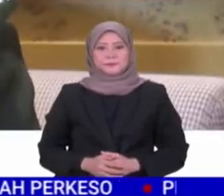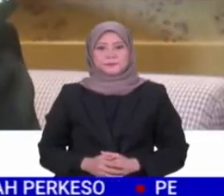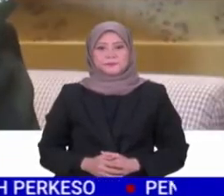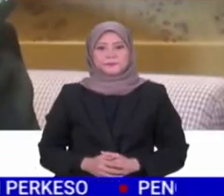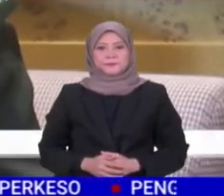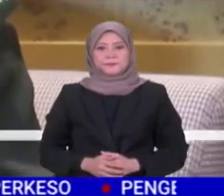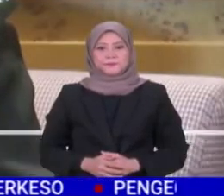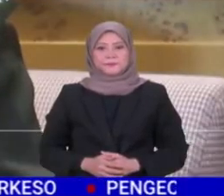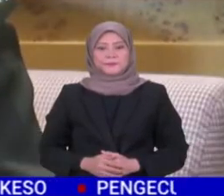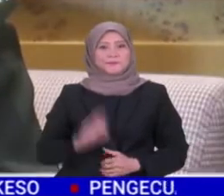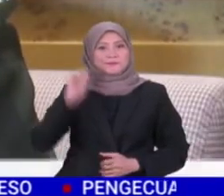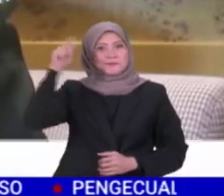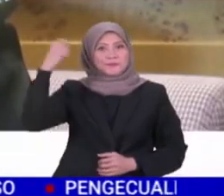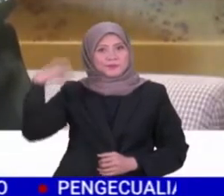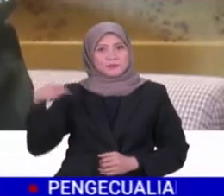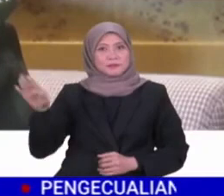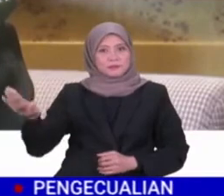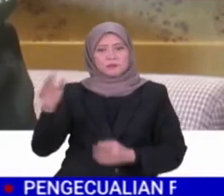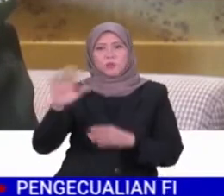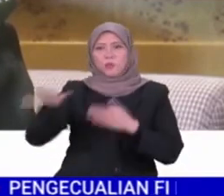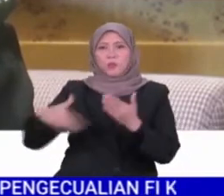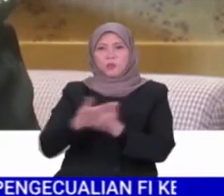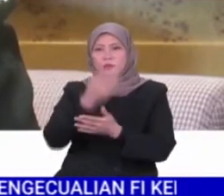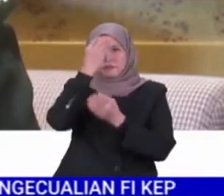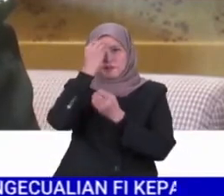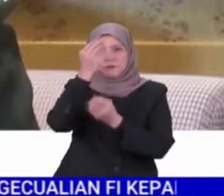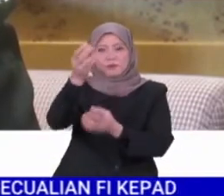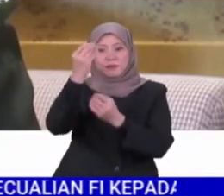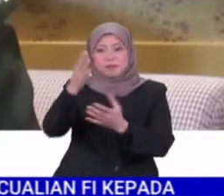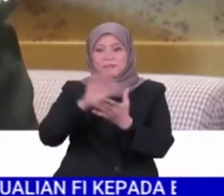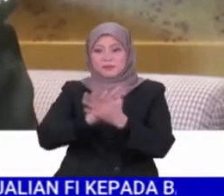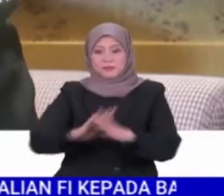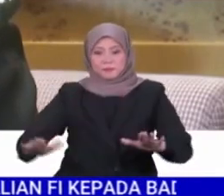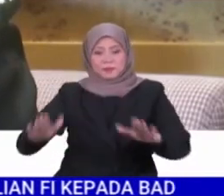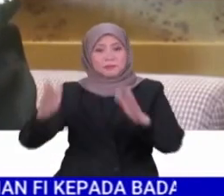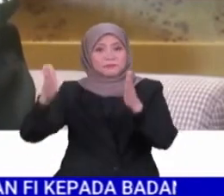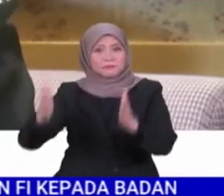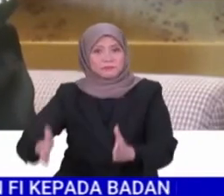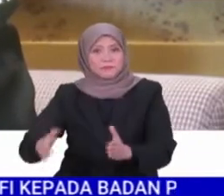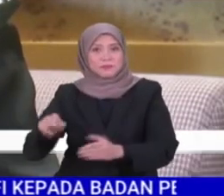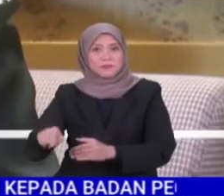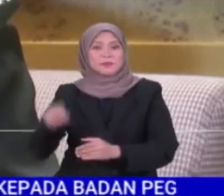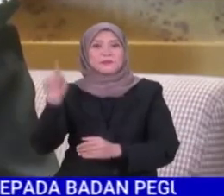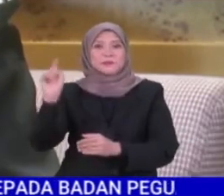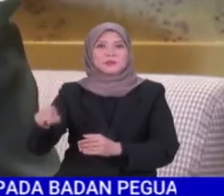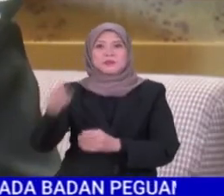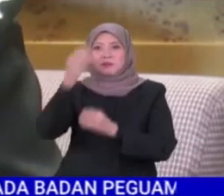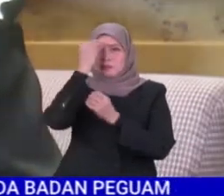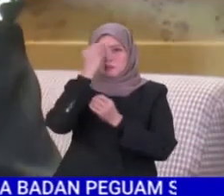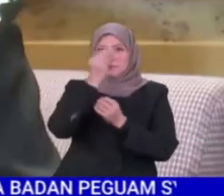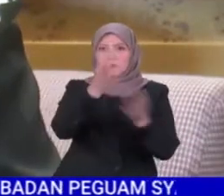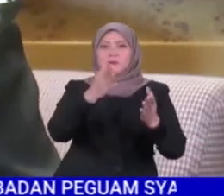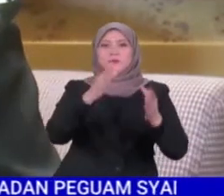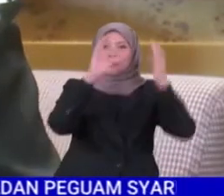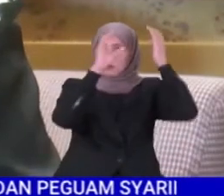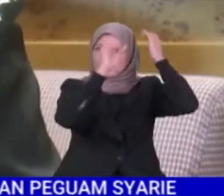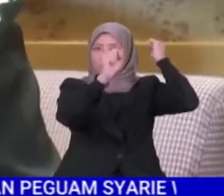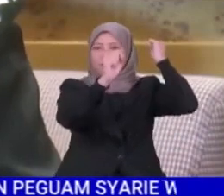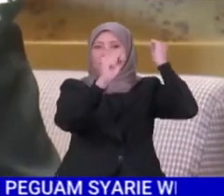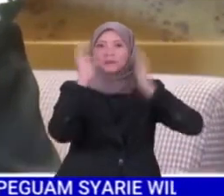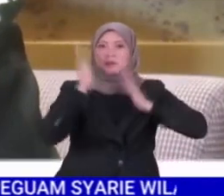Keenam, pihak Kemboja memohon segala maklumat menyelamatkan mangsa hendaklah disalurkan melalui Kedutaan